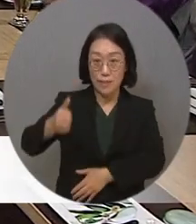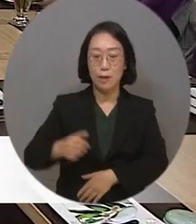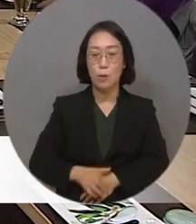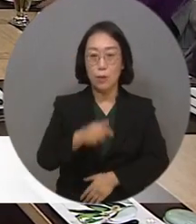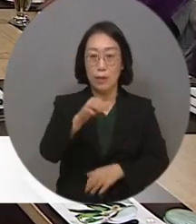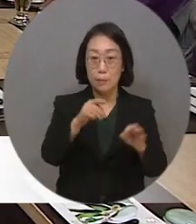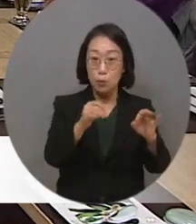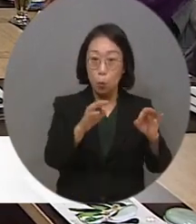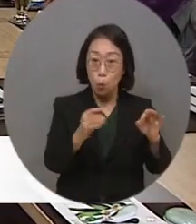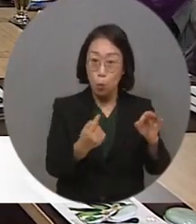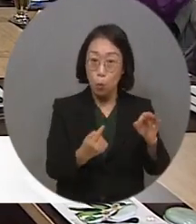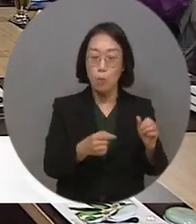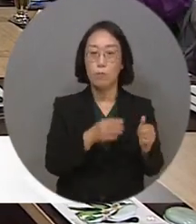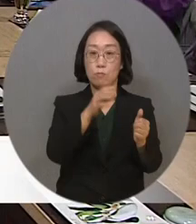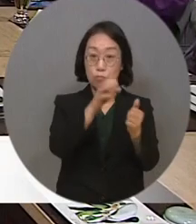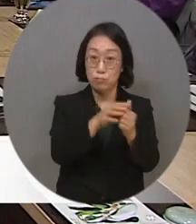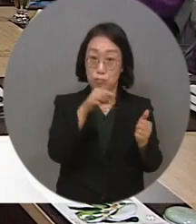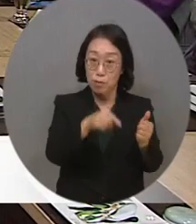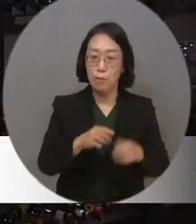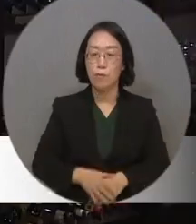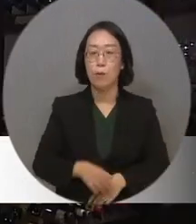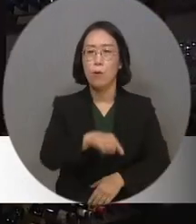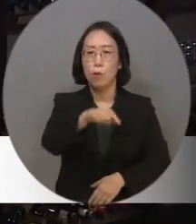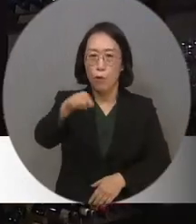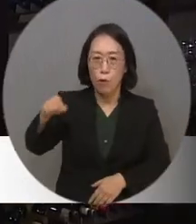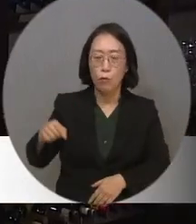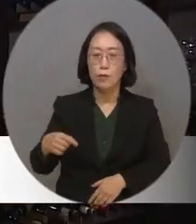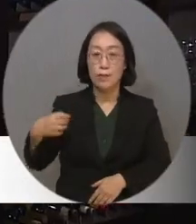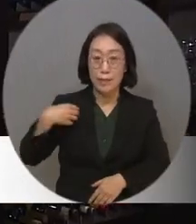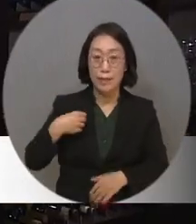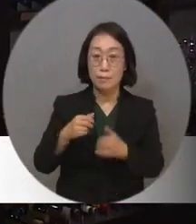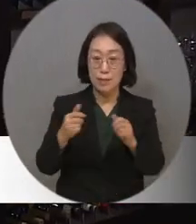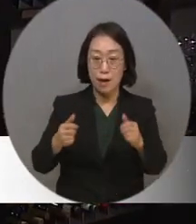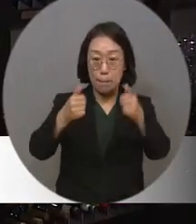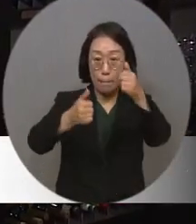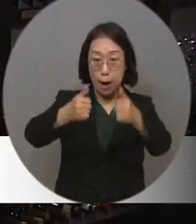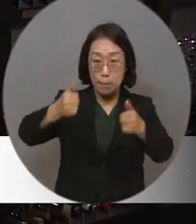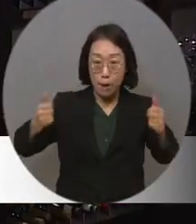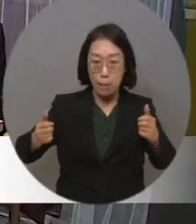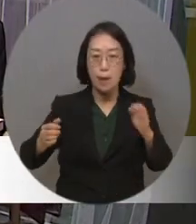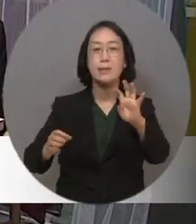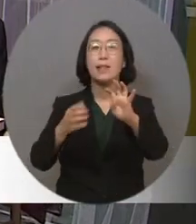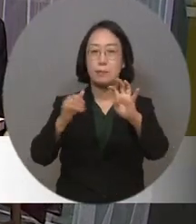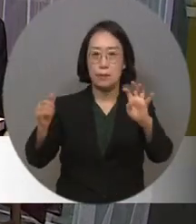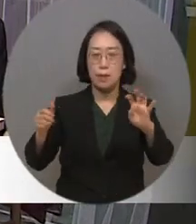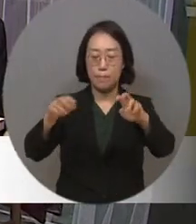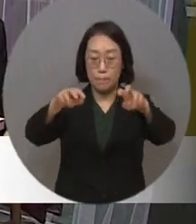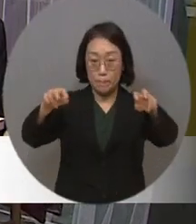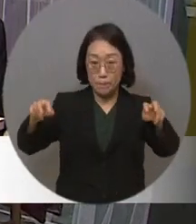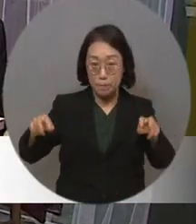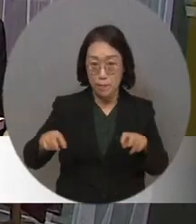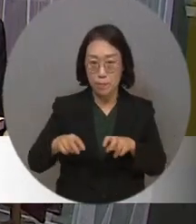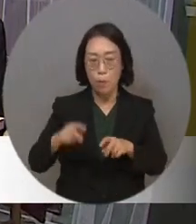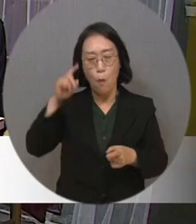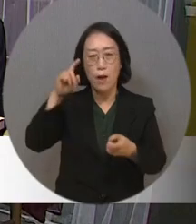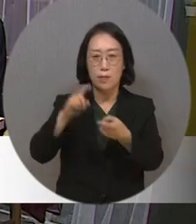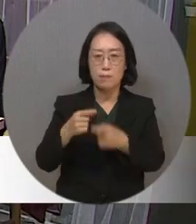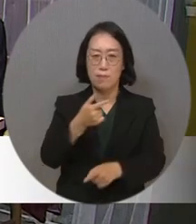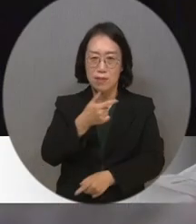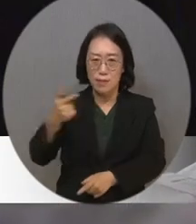김동호 사무총장, 장애인단체와 실무총 책임자 40여 명이 참석해 관심과 결의를